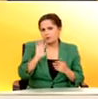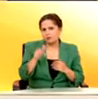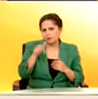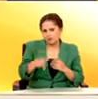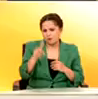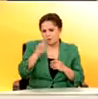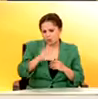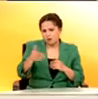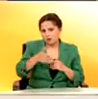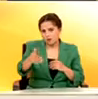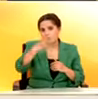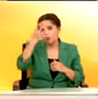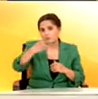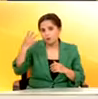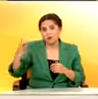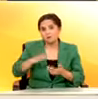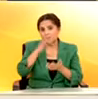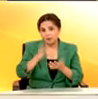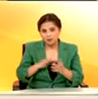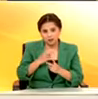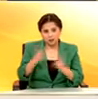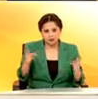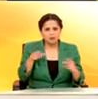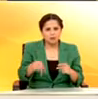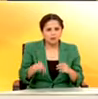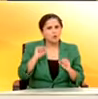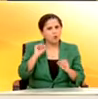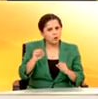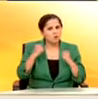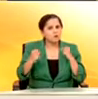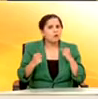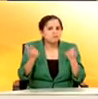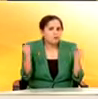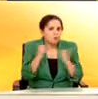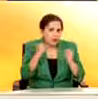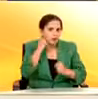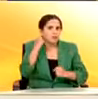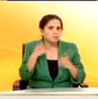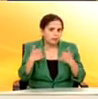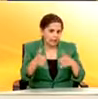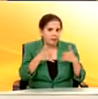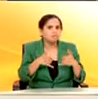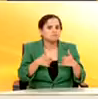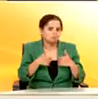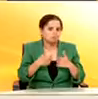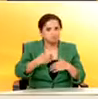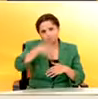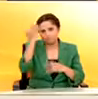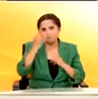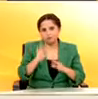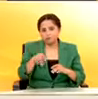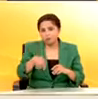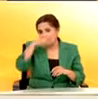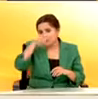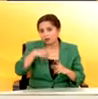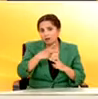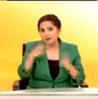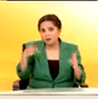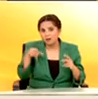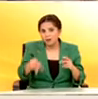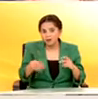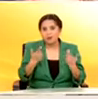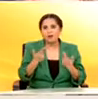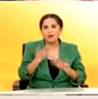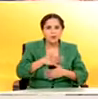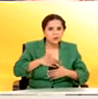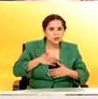में उत्तराखंड में विंटर गेम्स का आयोजन भी होना है। देश भर के खिलाड़ी, एडवेंचर